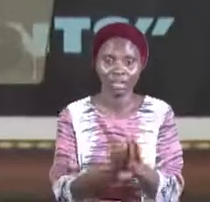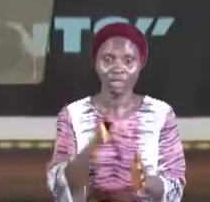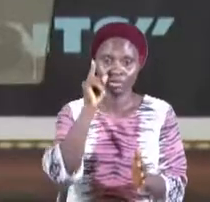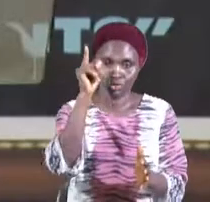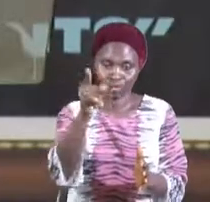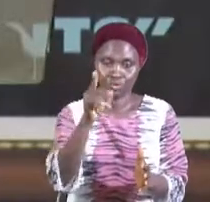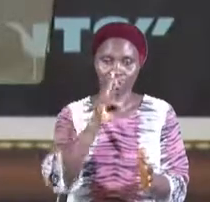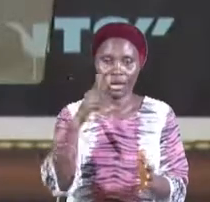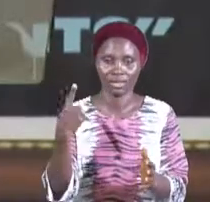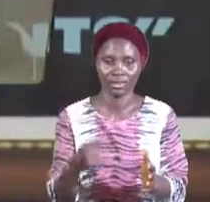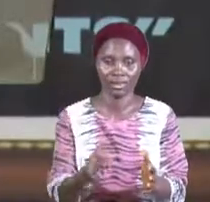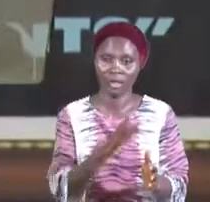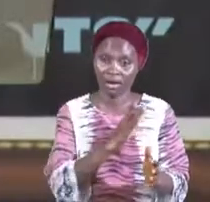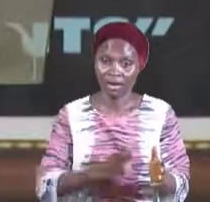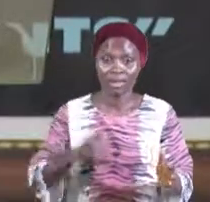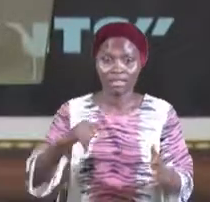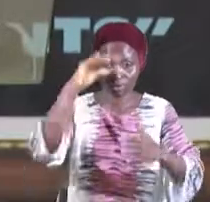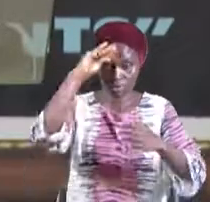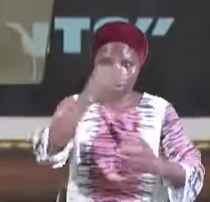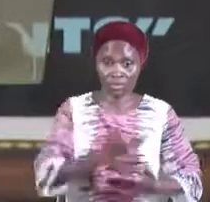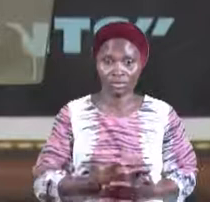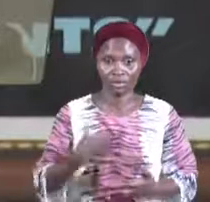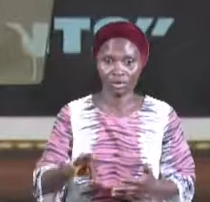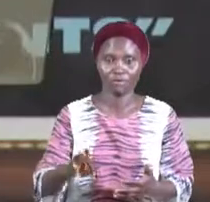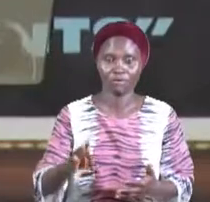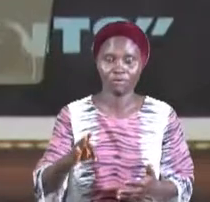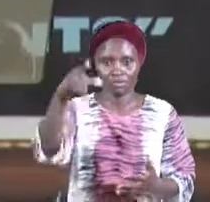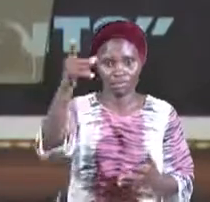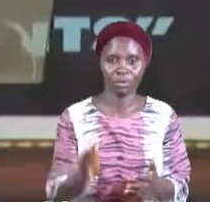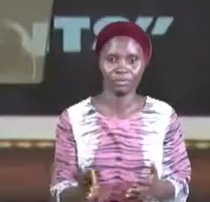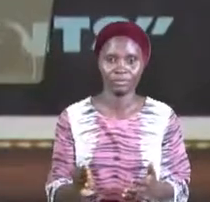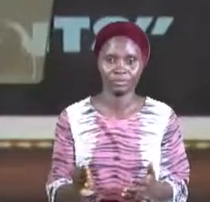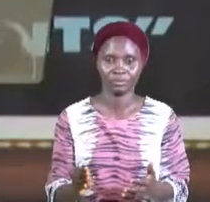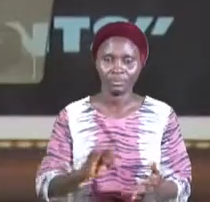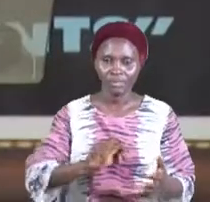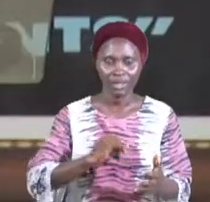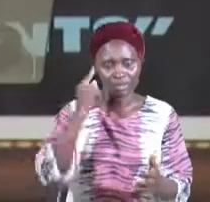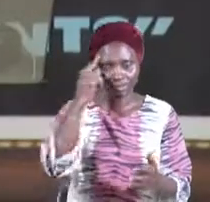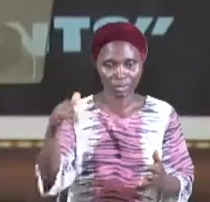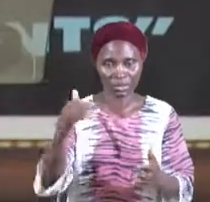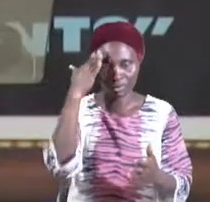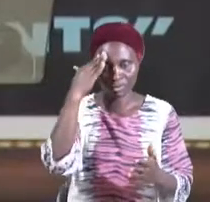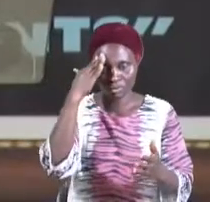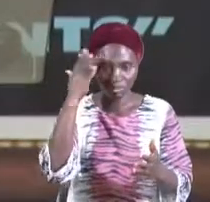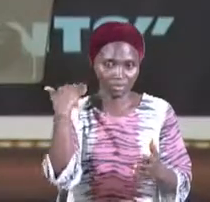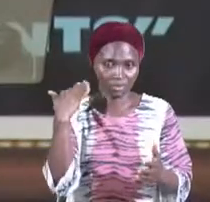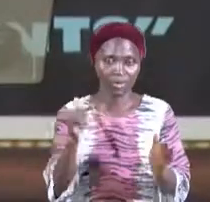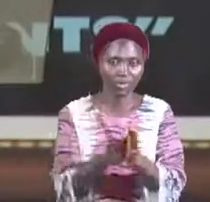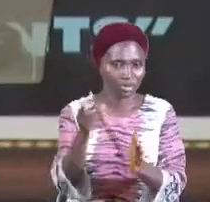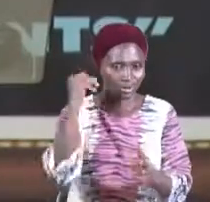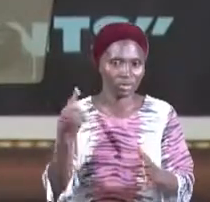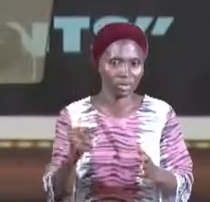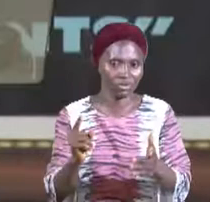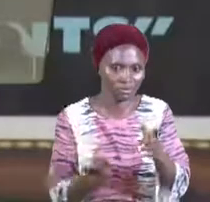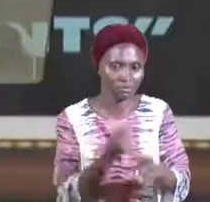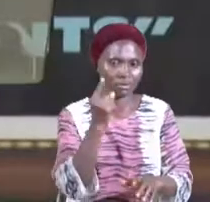es le Christ, le Fils de Dieu. » Je pensais qu'il le savait avant. C'était la première touche. Ensuite,